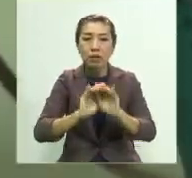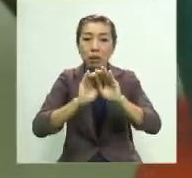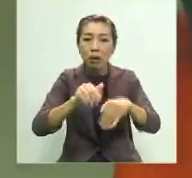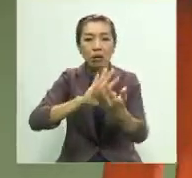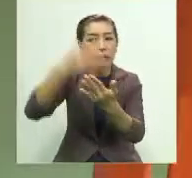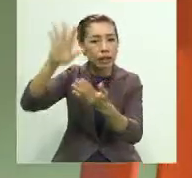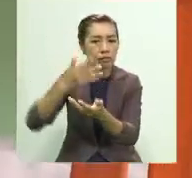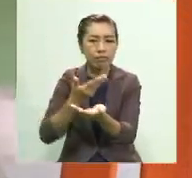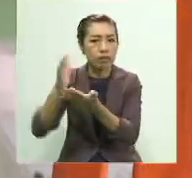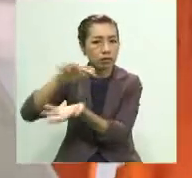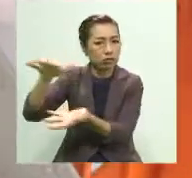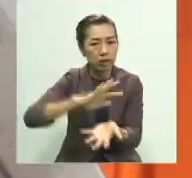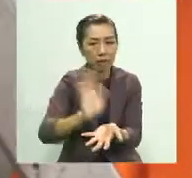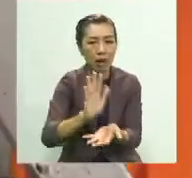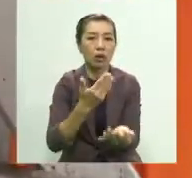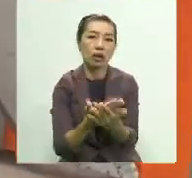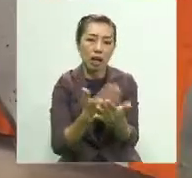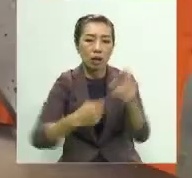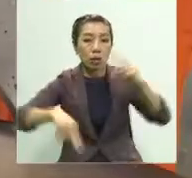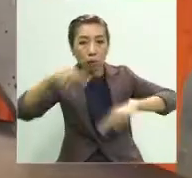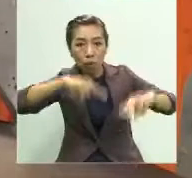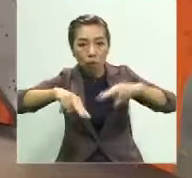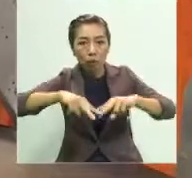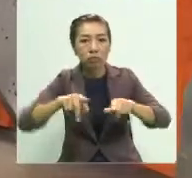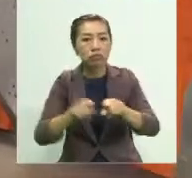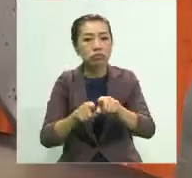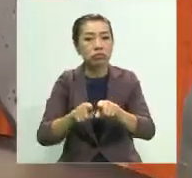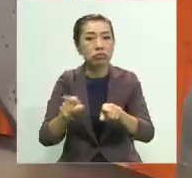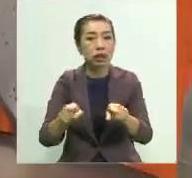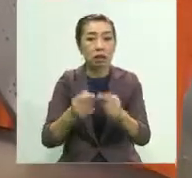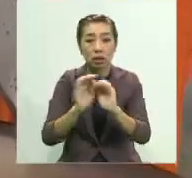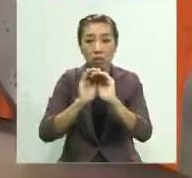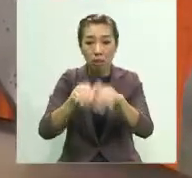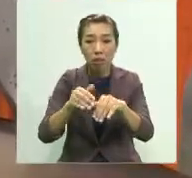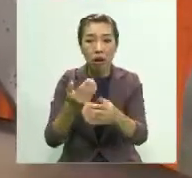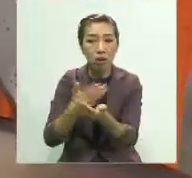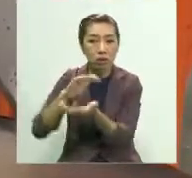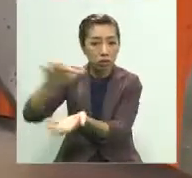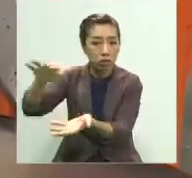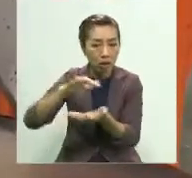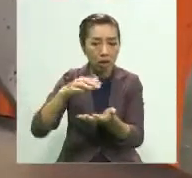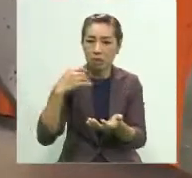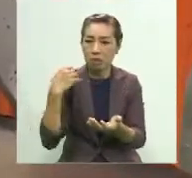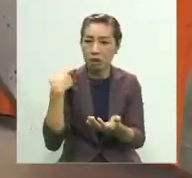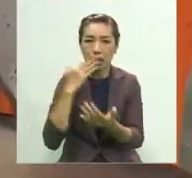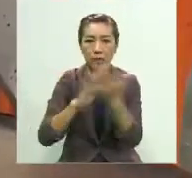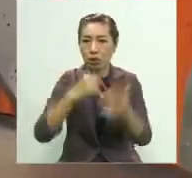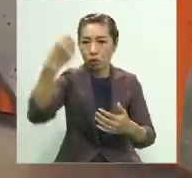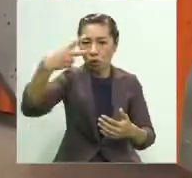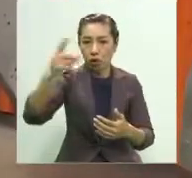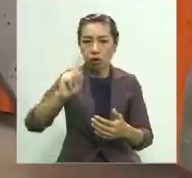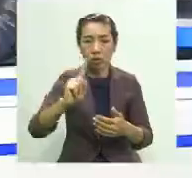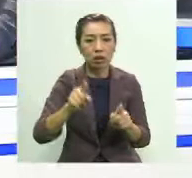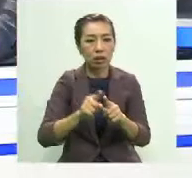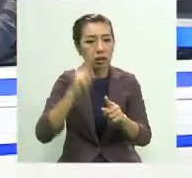มราคามะพร้าวนะคะคือกำหนดให้การนำเข้ามะพร้าวเนี่ยสามารถนำเข้าได้จาก2ด่านเท่านั้นก็คือที่ด่